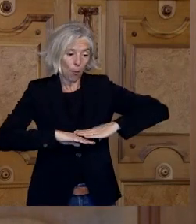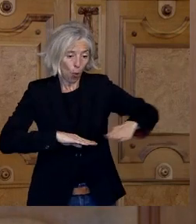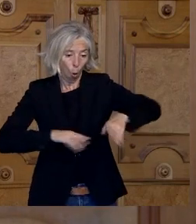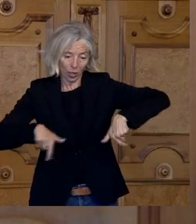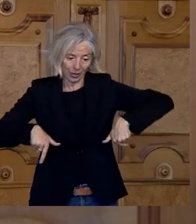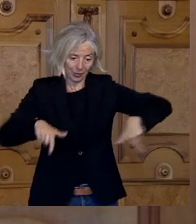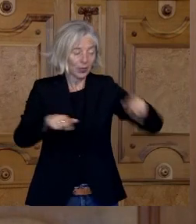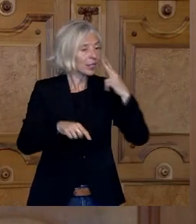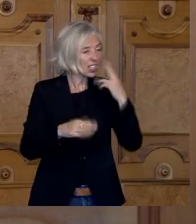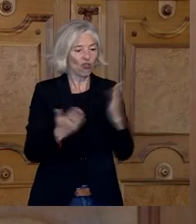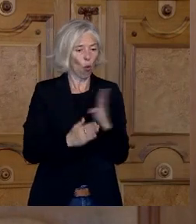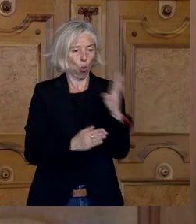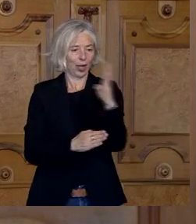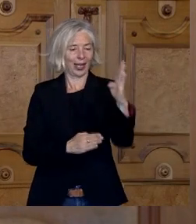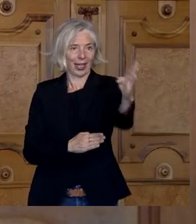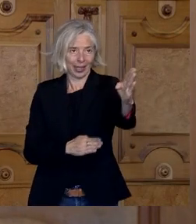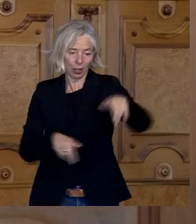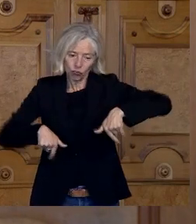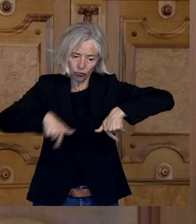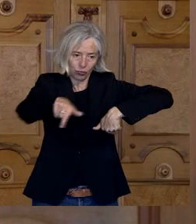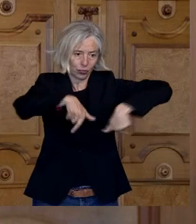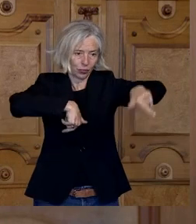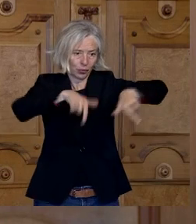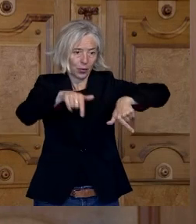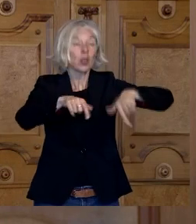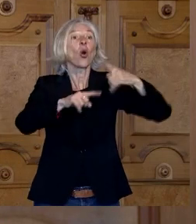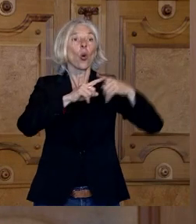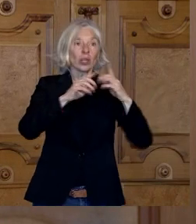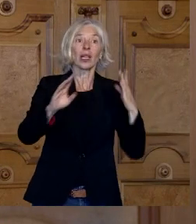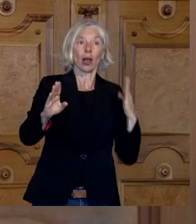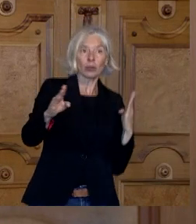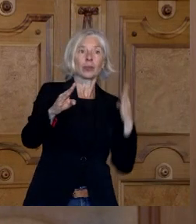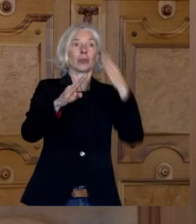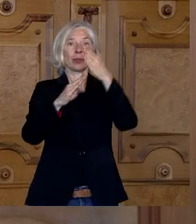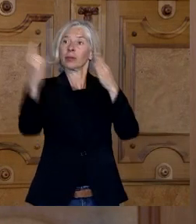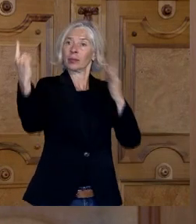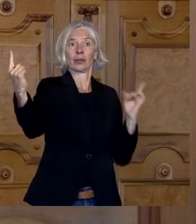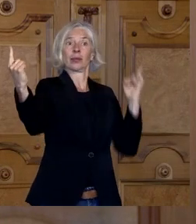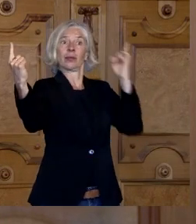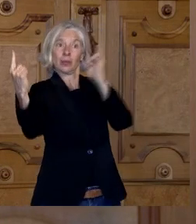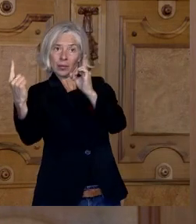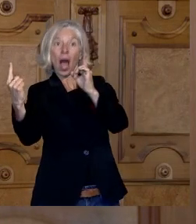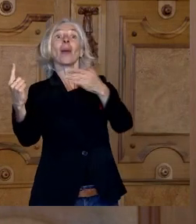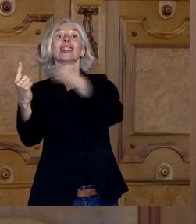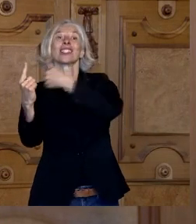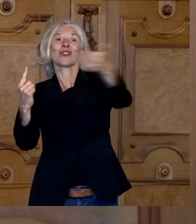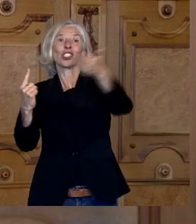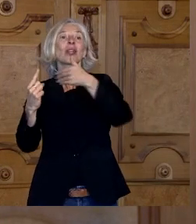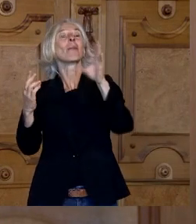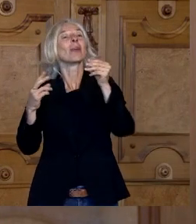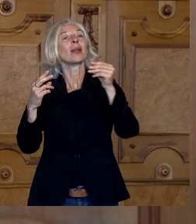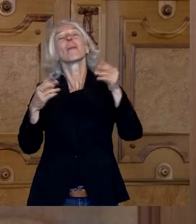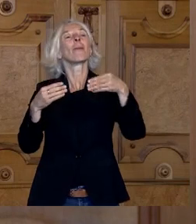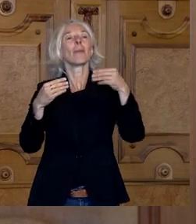Tresen und öffentlichen Parteiverkehrszonen mit entsprechenden Plexiglaswänden zum gegenseitigen Schutz ausgestattet. Wir können